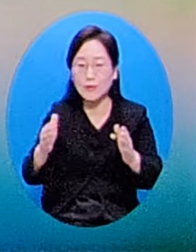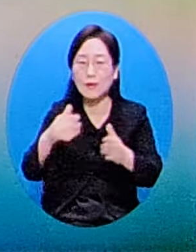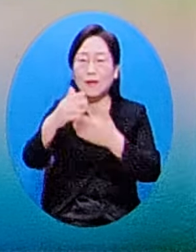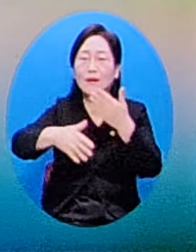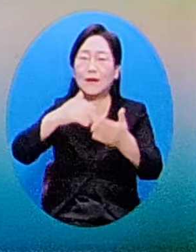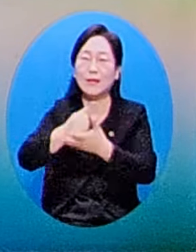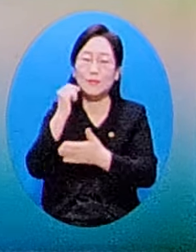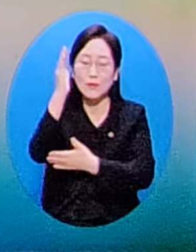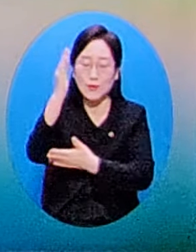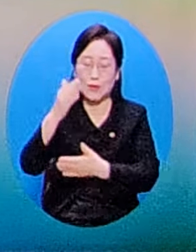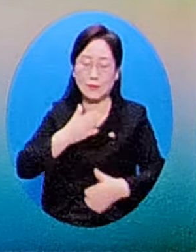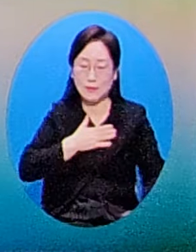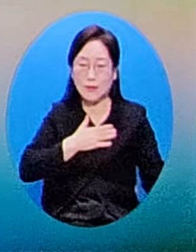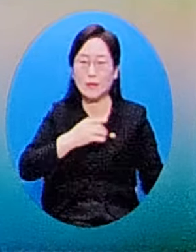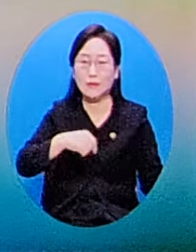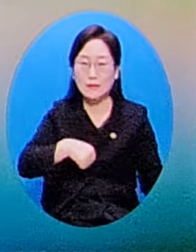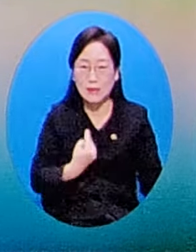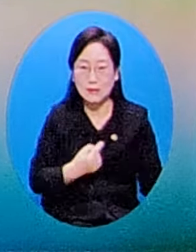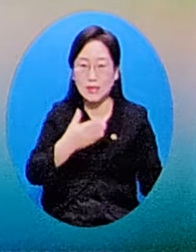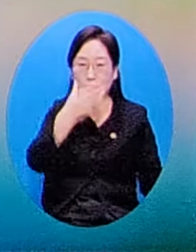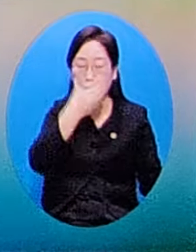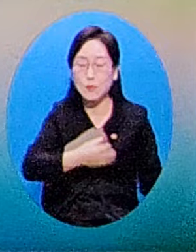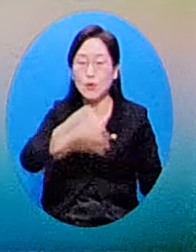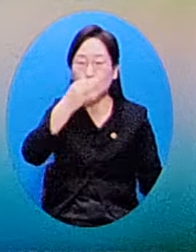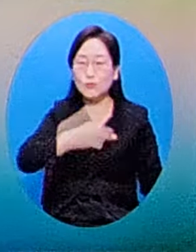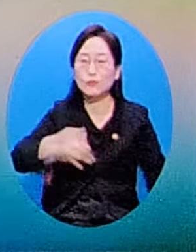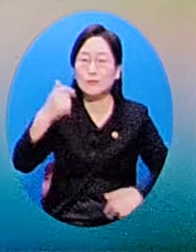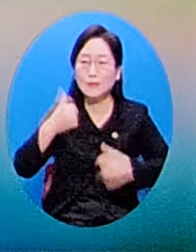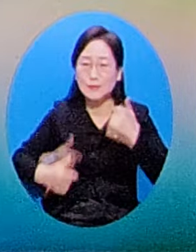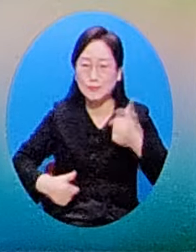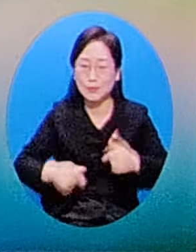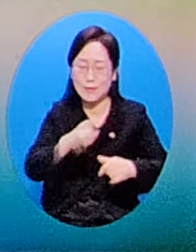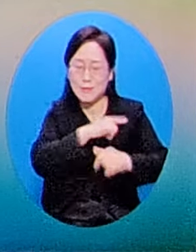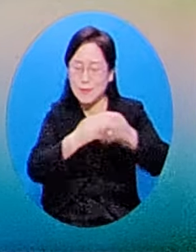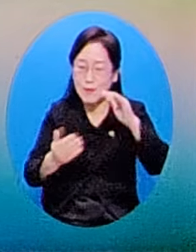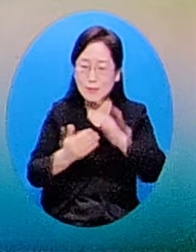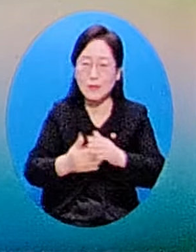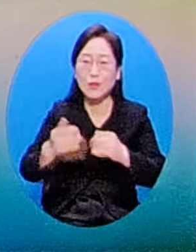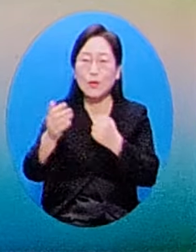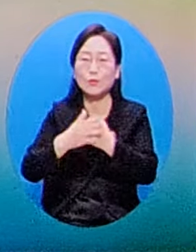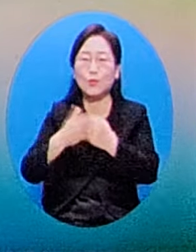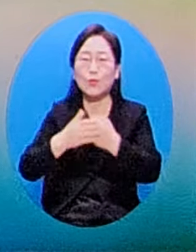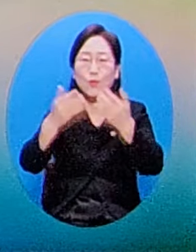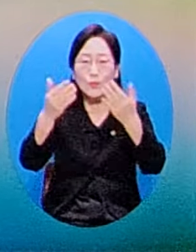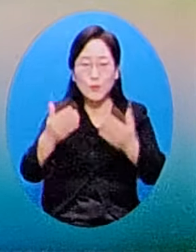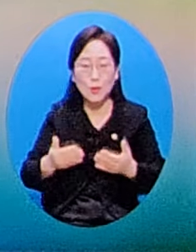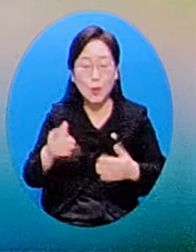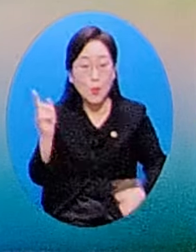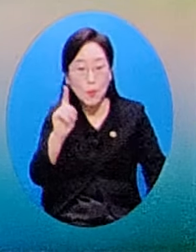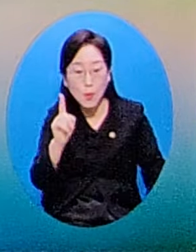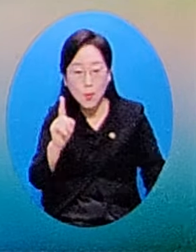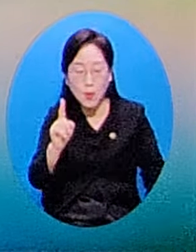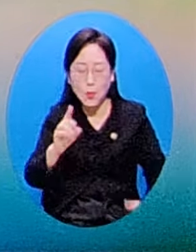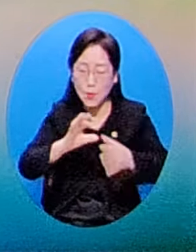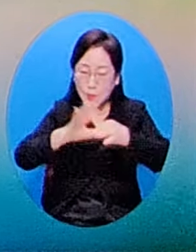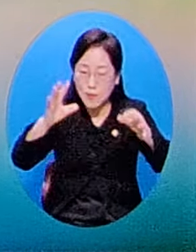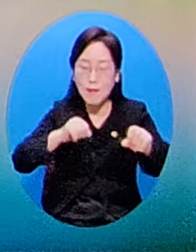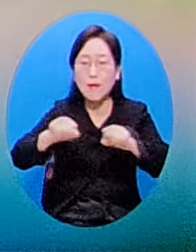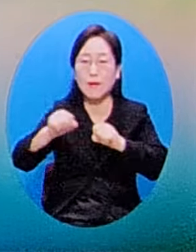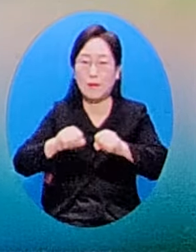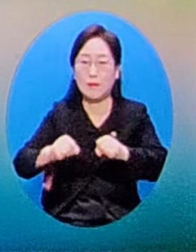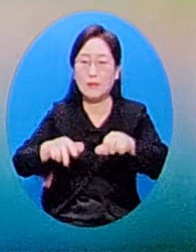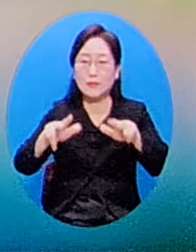하나님의 영광과 나 자신의 행복과 유익과 기쁨의 추상에 도움이 되는 것이면 무엇이든지 하자.